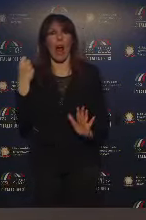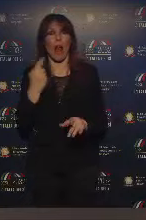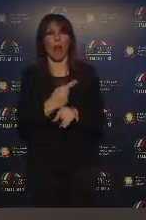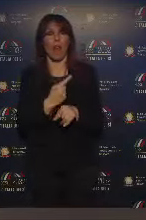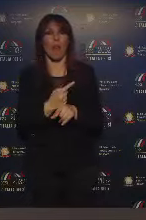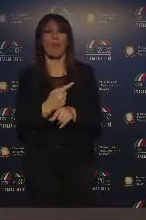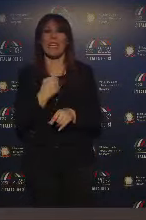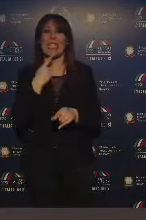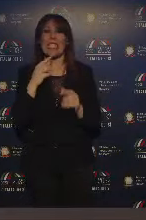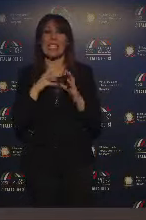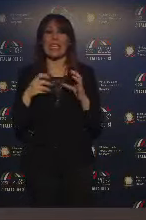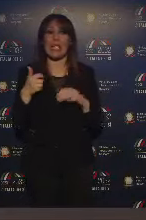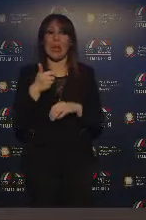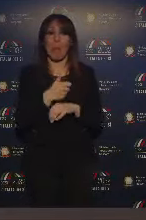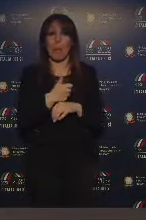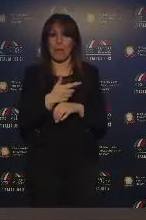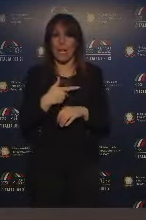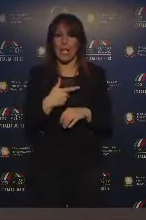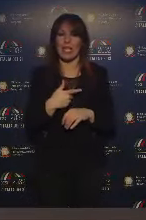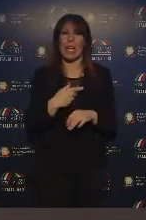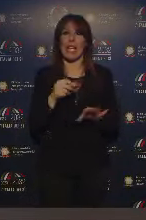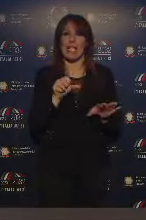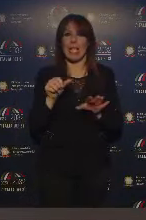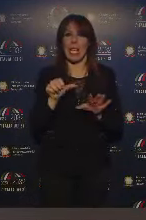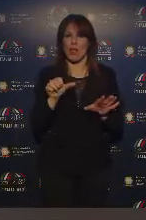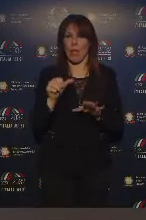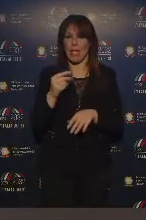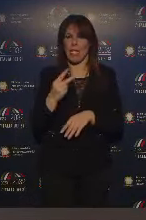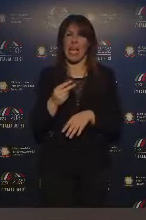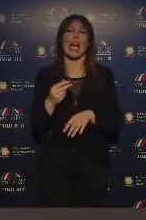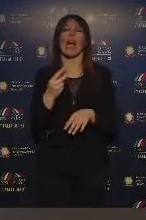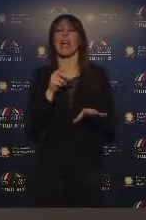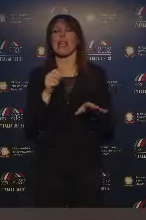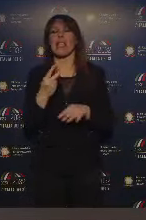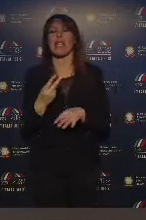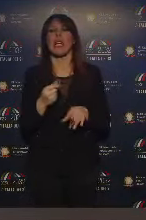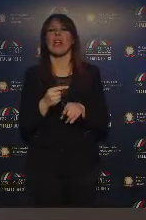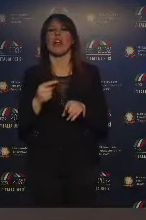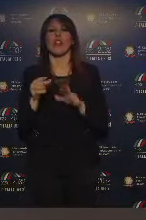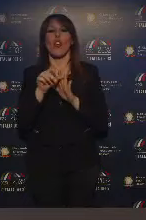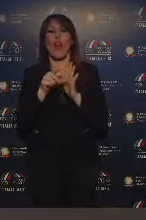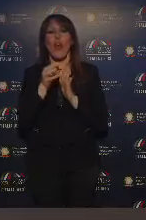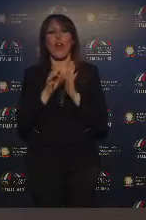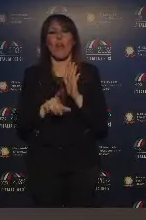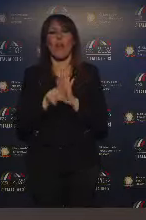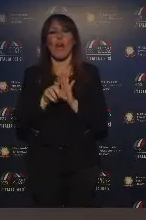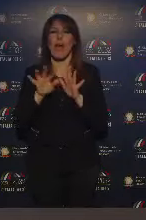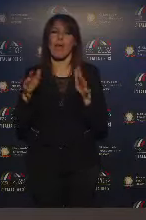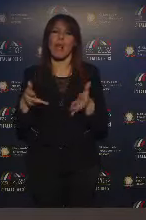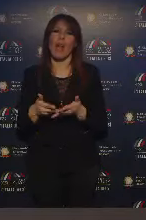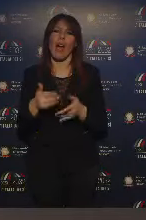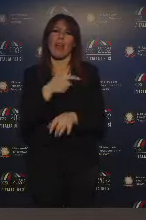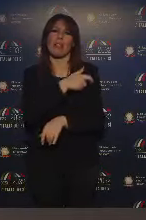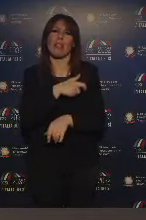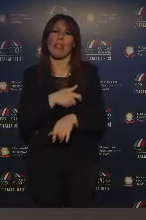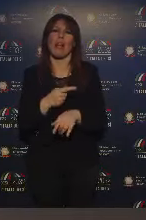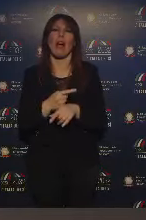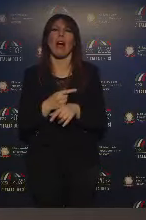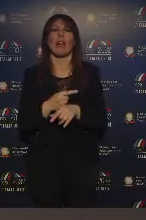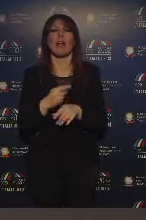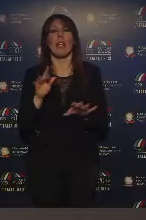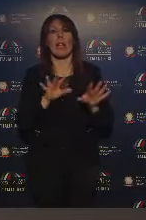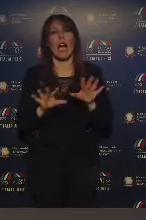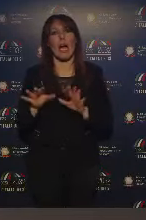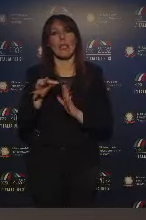Chi ha un'impresa deve la 626 le norme ambientali le norme sindacali Eh il trattamento dei